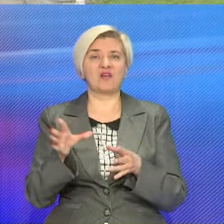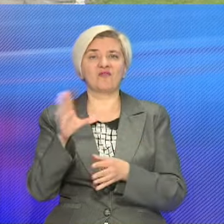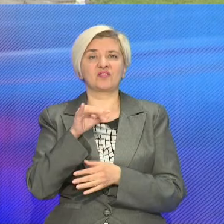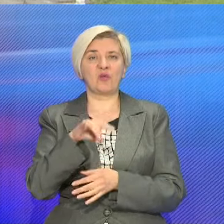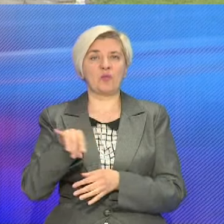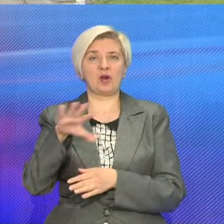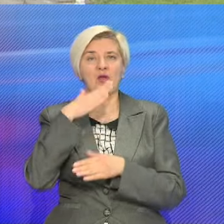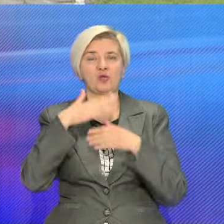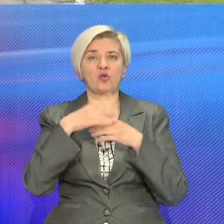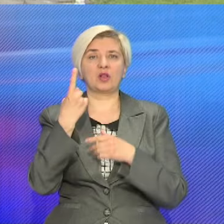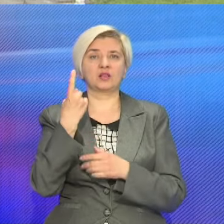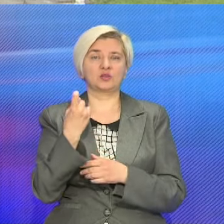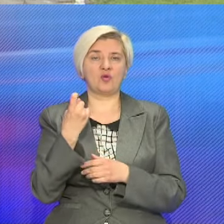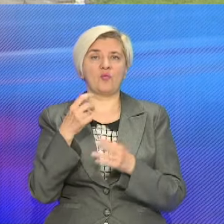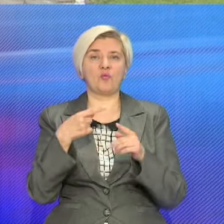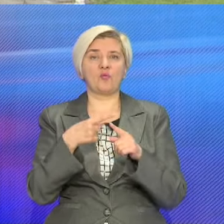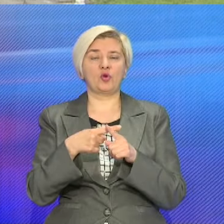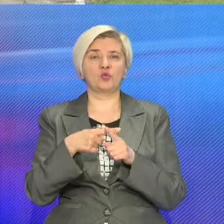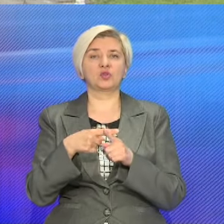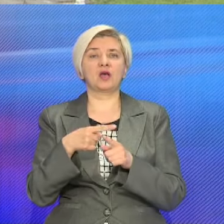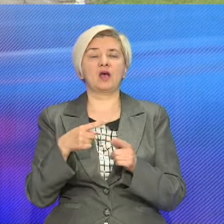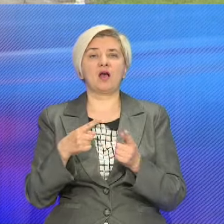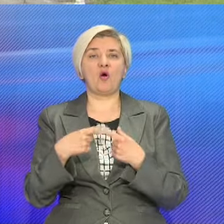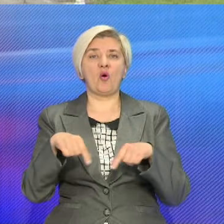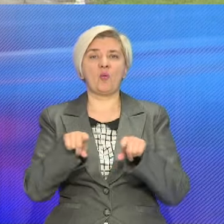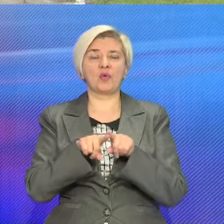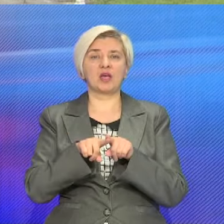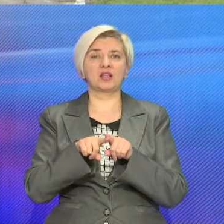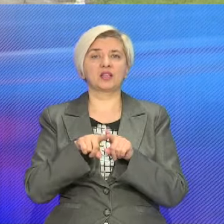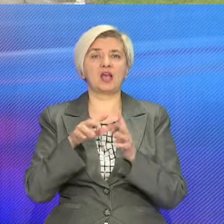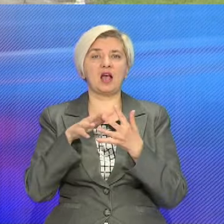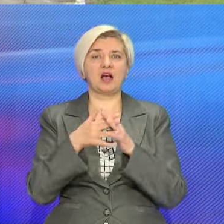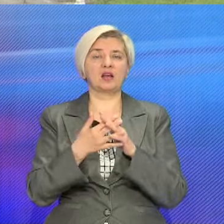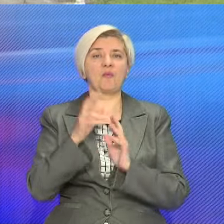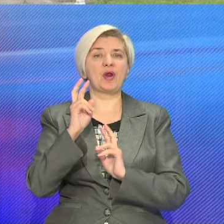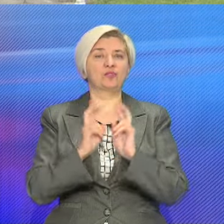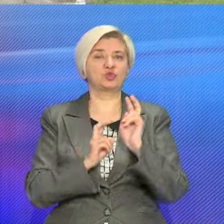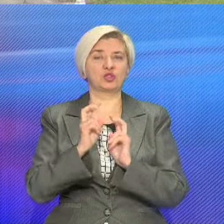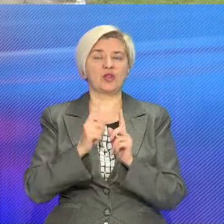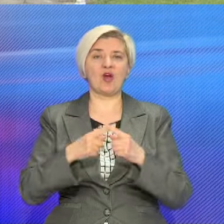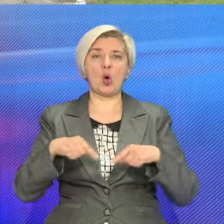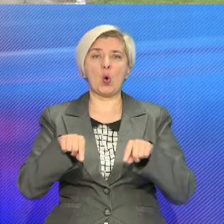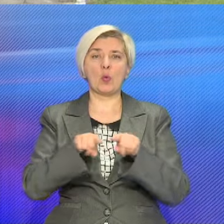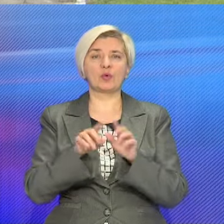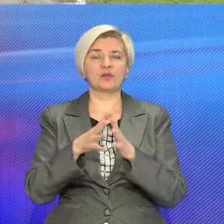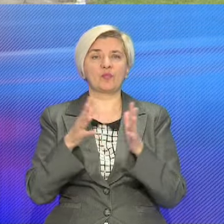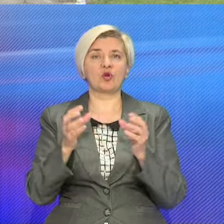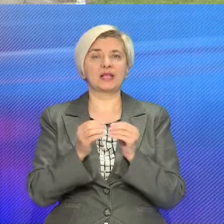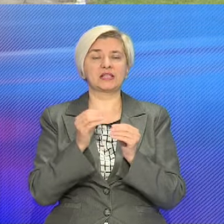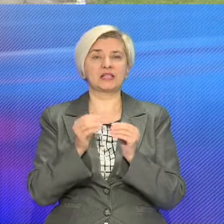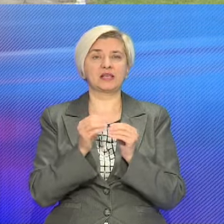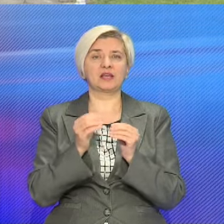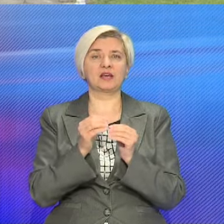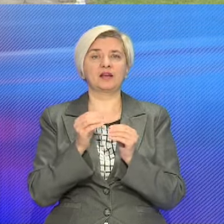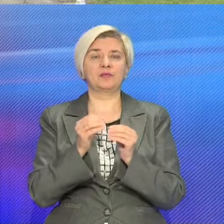сотни. Плюс объекты агропромышленного комплекса более 10. Ну и, конечно же, школа в доме, которую нужно будет